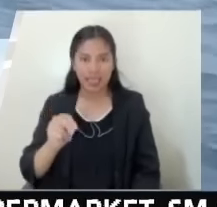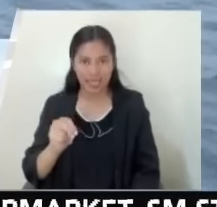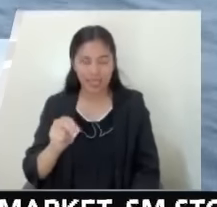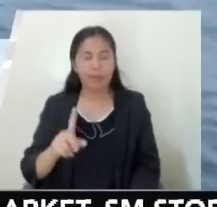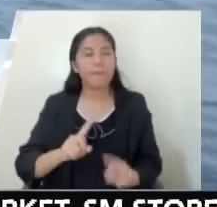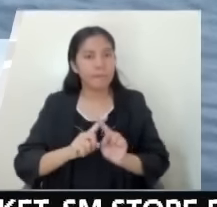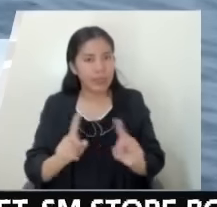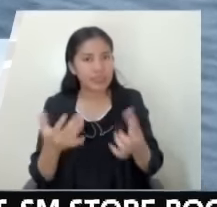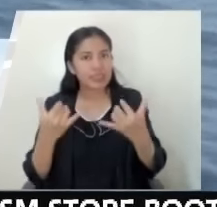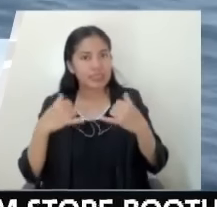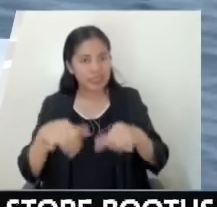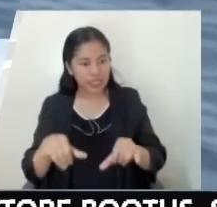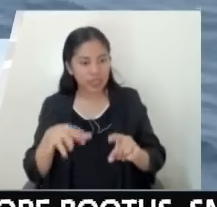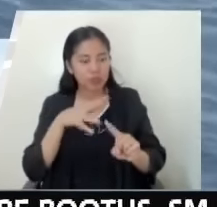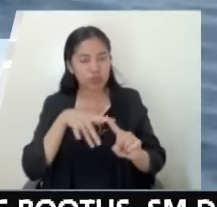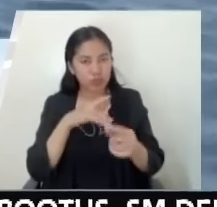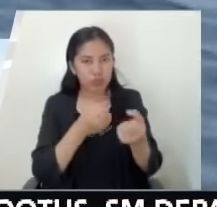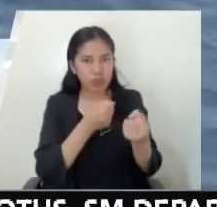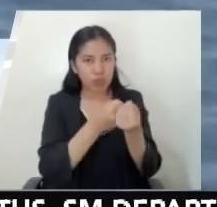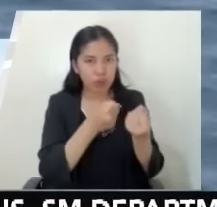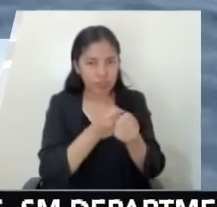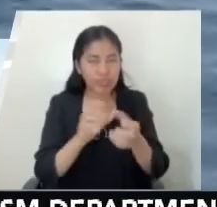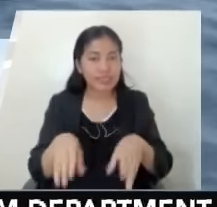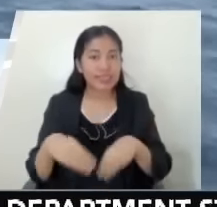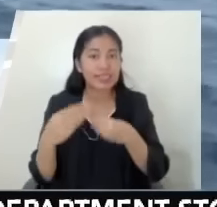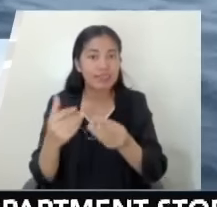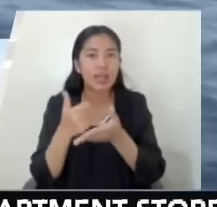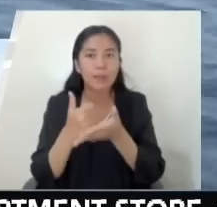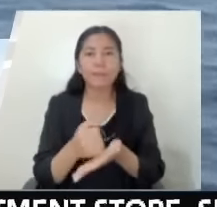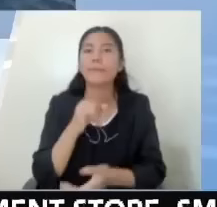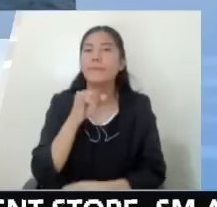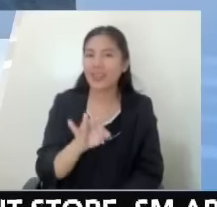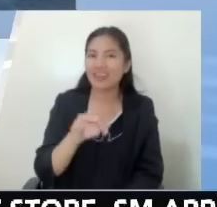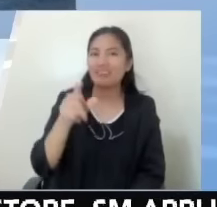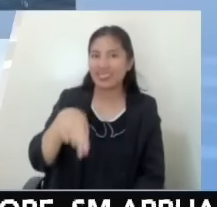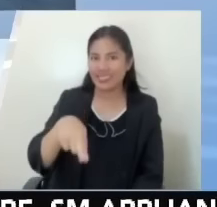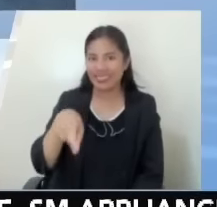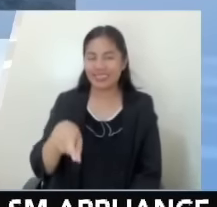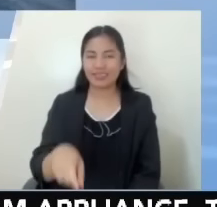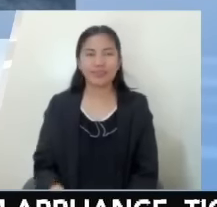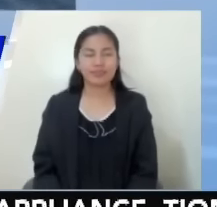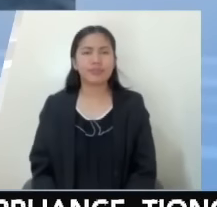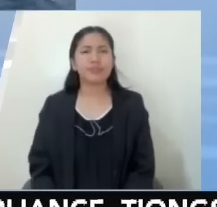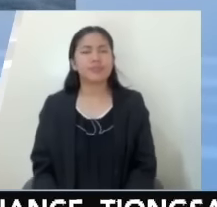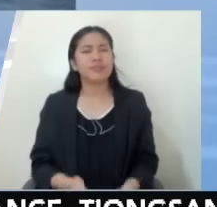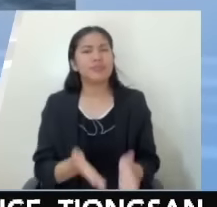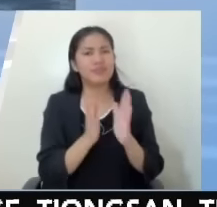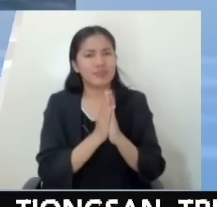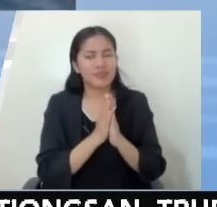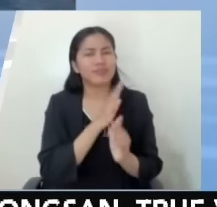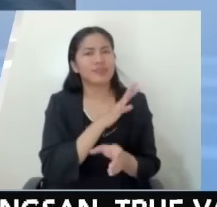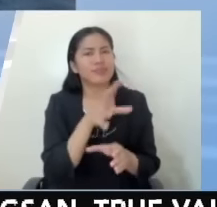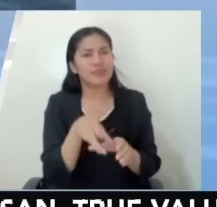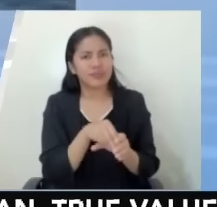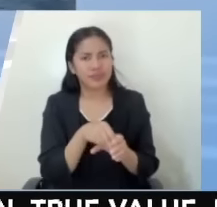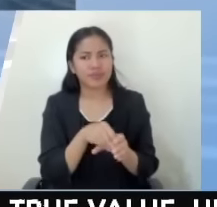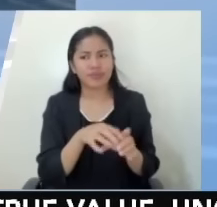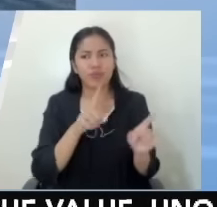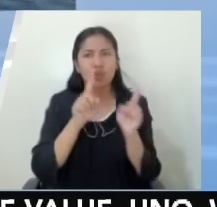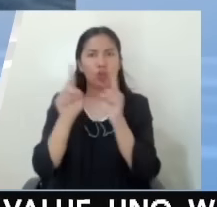para magbigay ng tulong kung kinakailangan, Rafi. Joseph, kasama ba sa mga pupunta sa Bajo de Masinloc itong maliliit